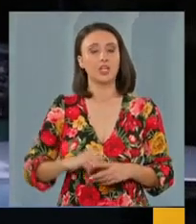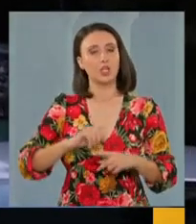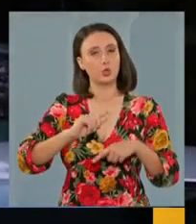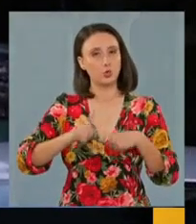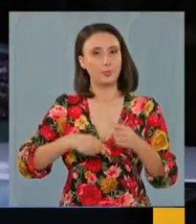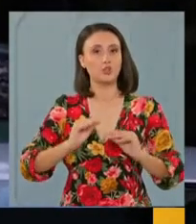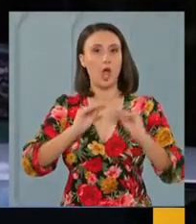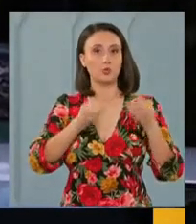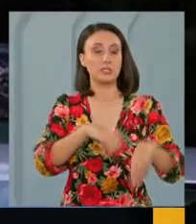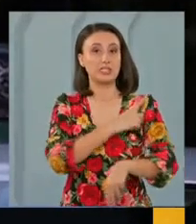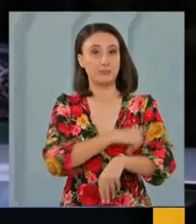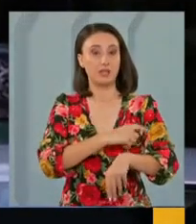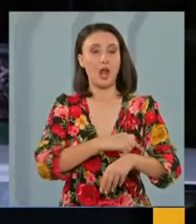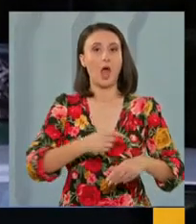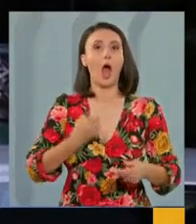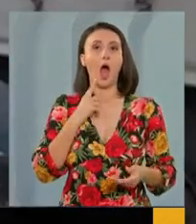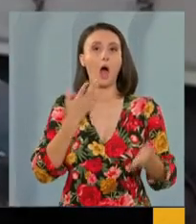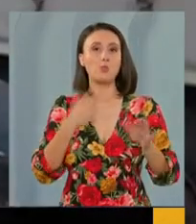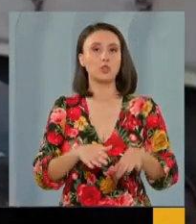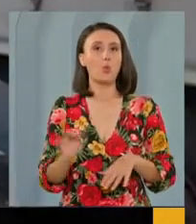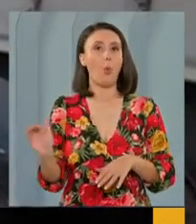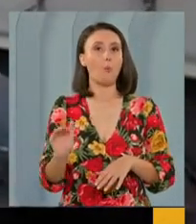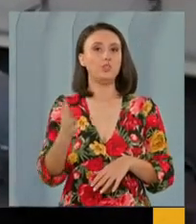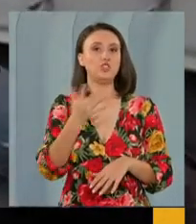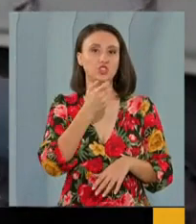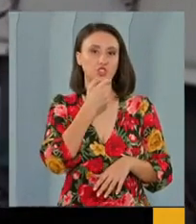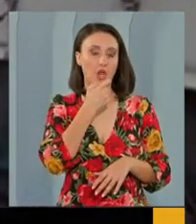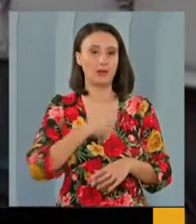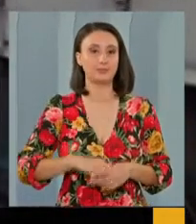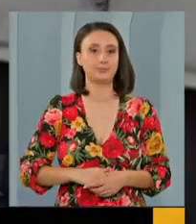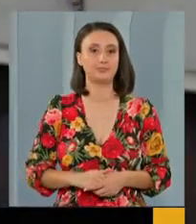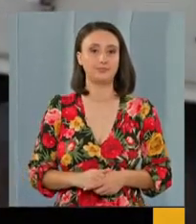3-a victimă. Este vorba despre un copil de 5 ani.